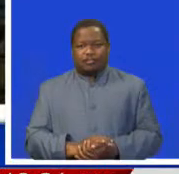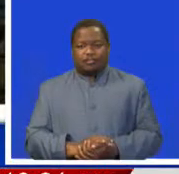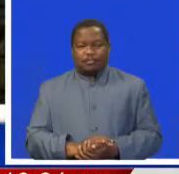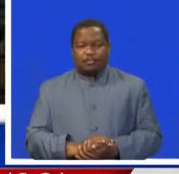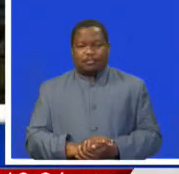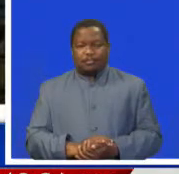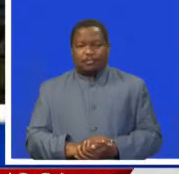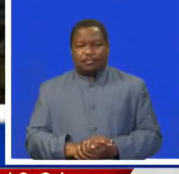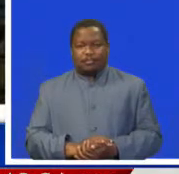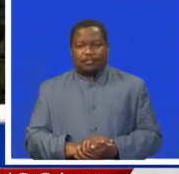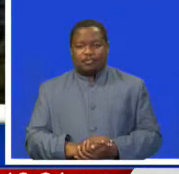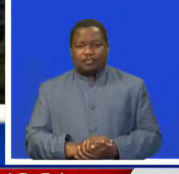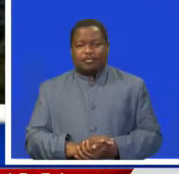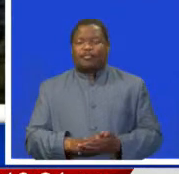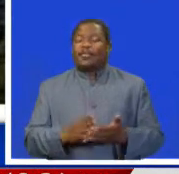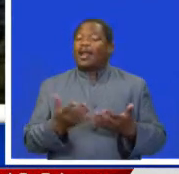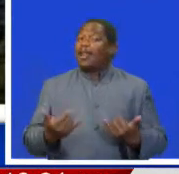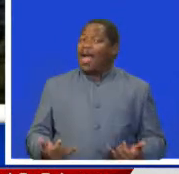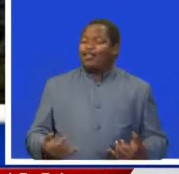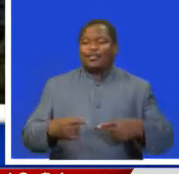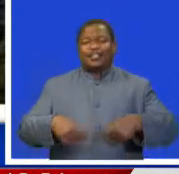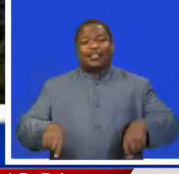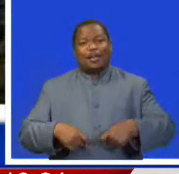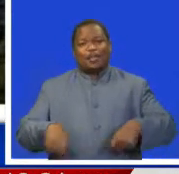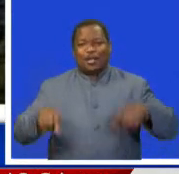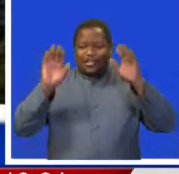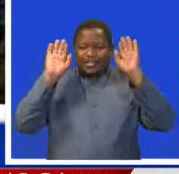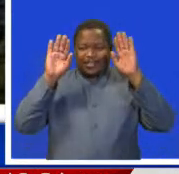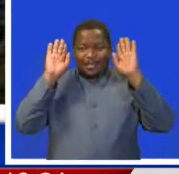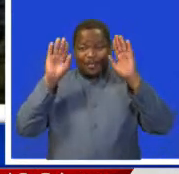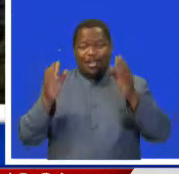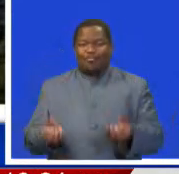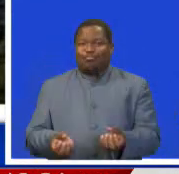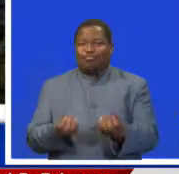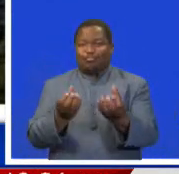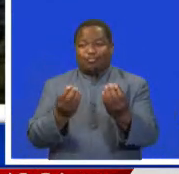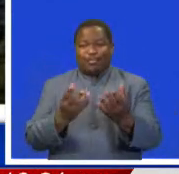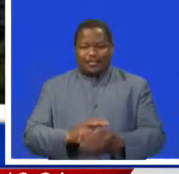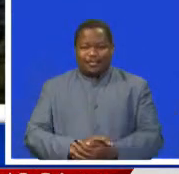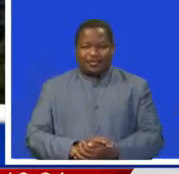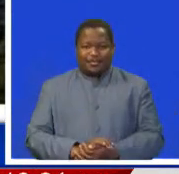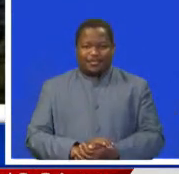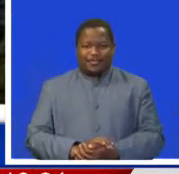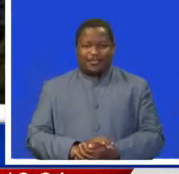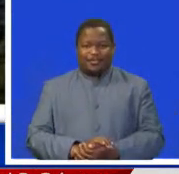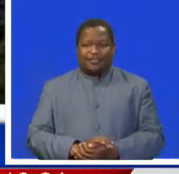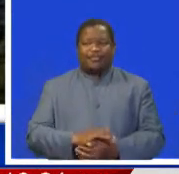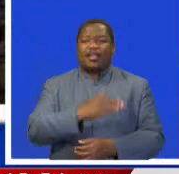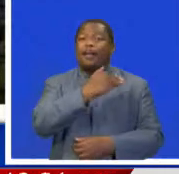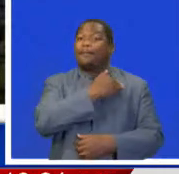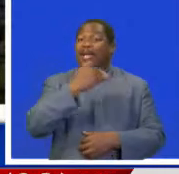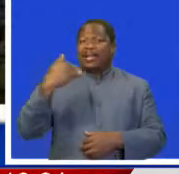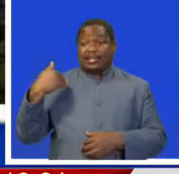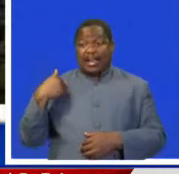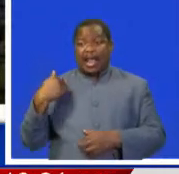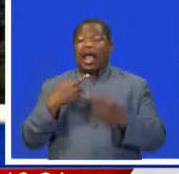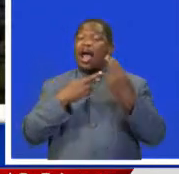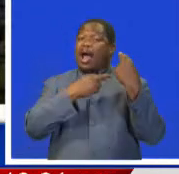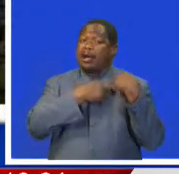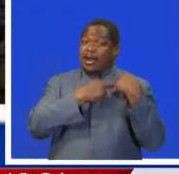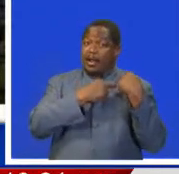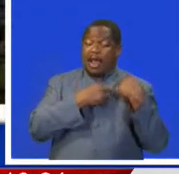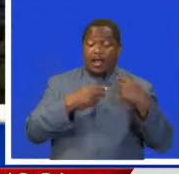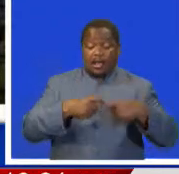Phinze ngikubingelele ke mbukeli sengiso sekhathi sato Tindzaba temidlalo. Imvuna yetemidlalo Harris Bulunga ithi